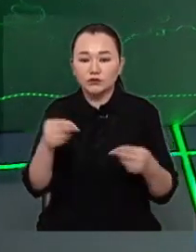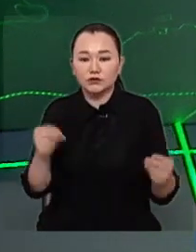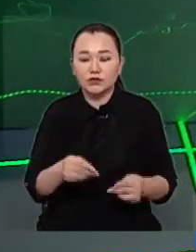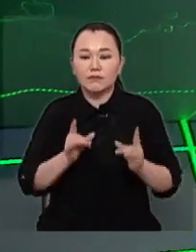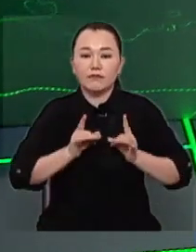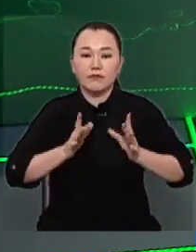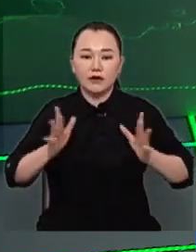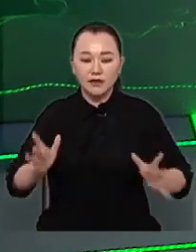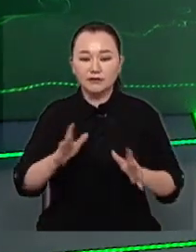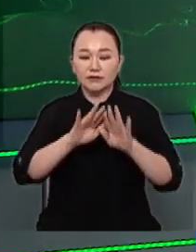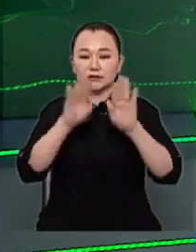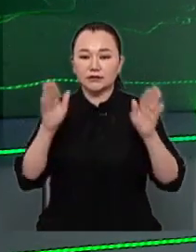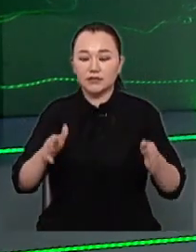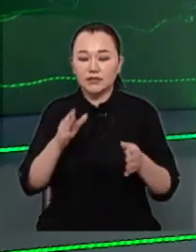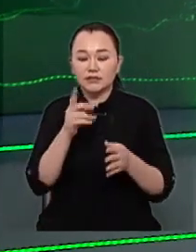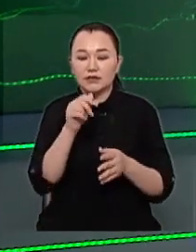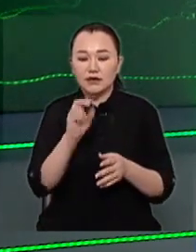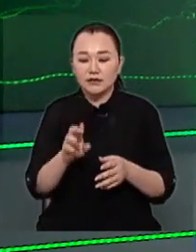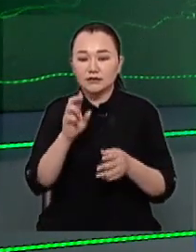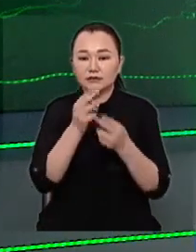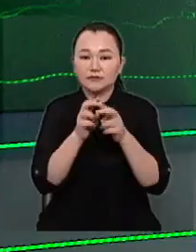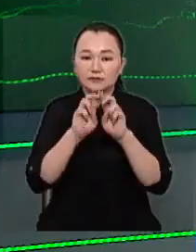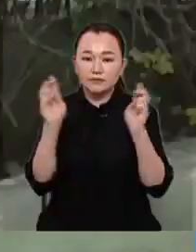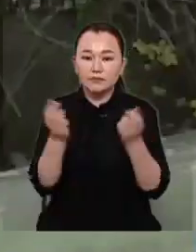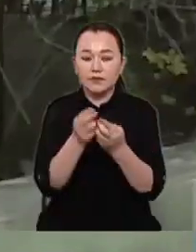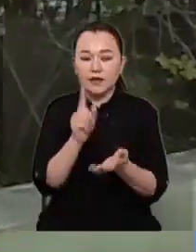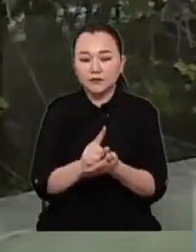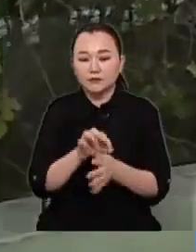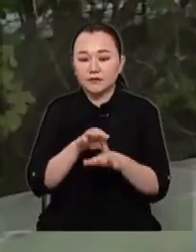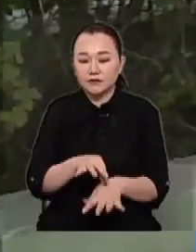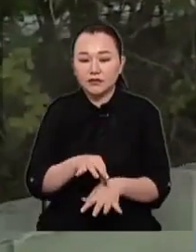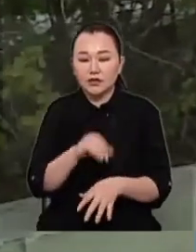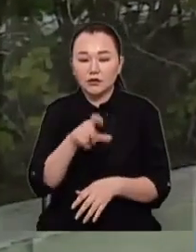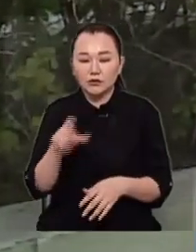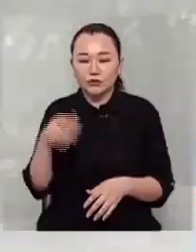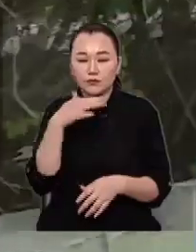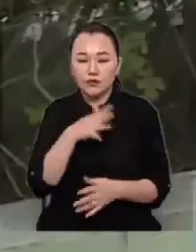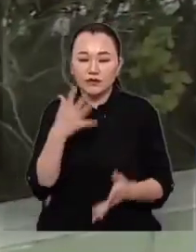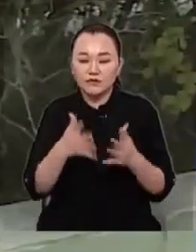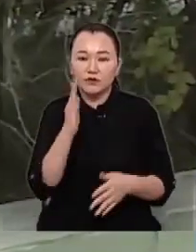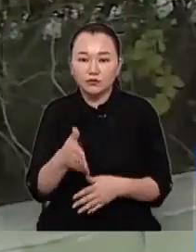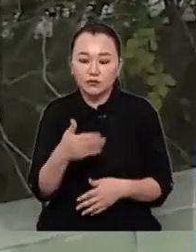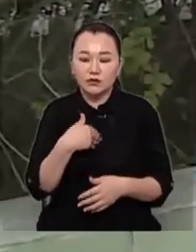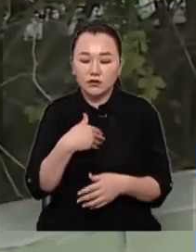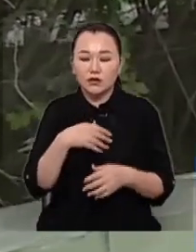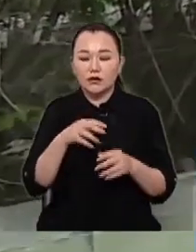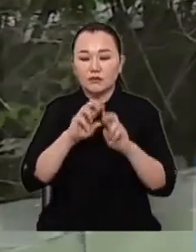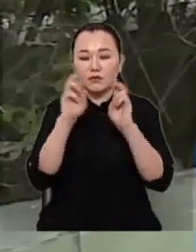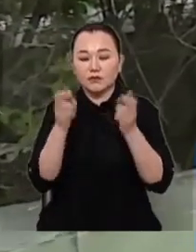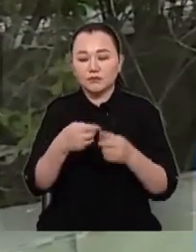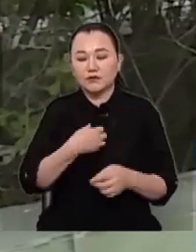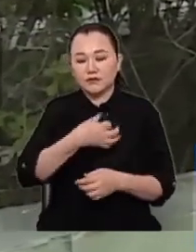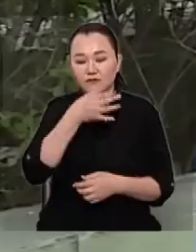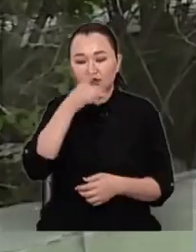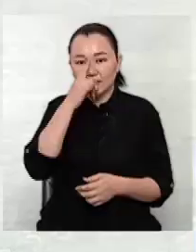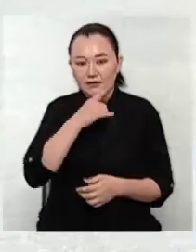салтанатты түрде неке сарайында қиылғаны дұрыс деген пікірде. Сонда адамдар көп болады жару кезде. Өзіме салтанатты түрде болғанын айды, қазақ